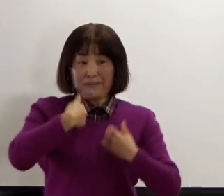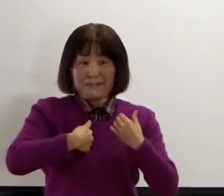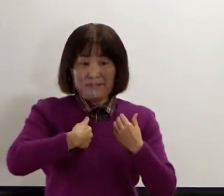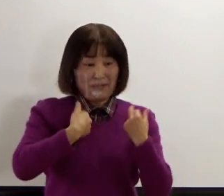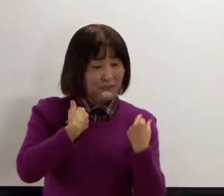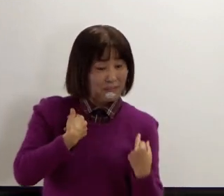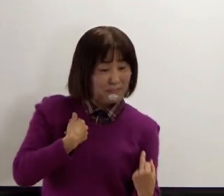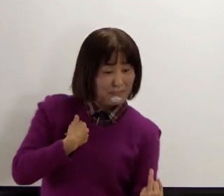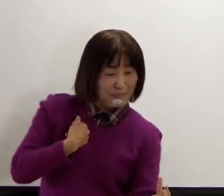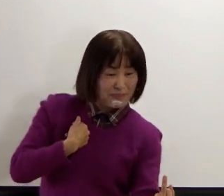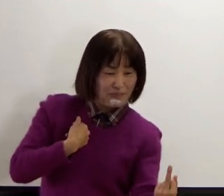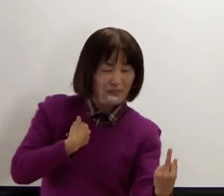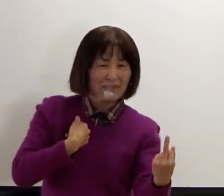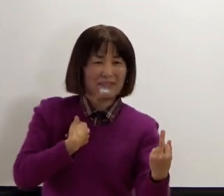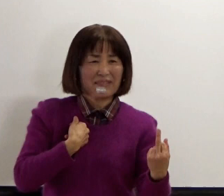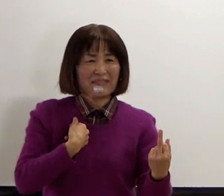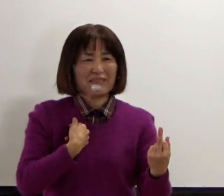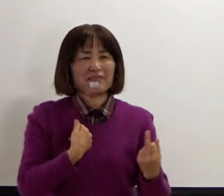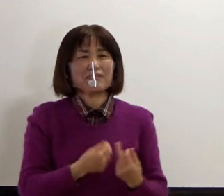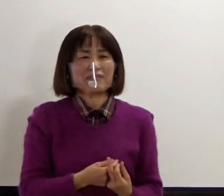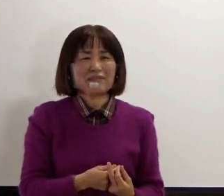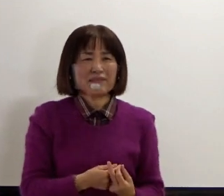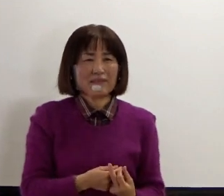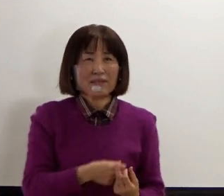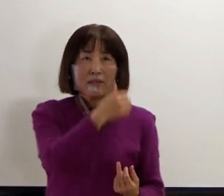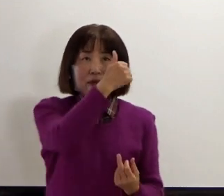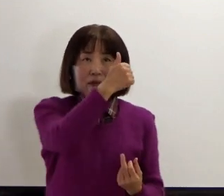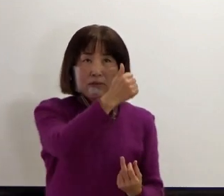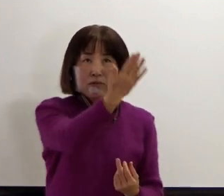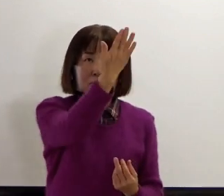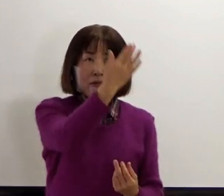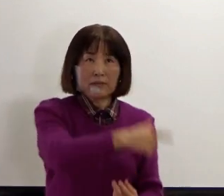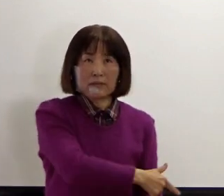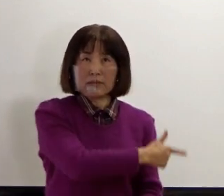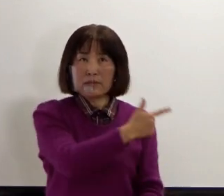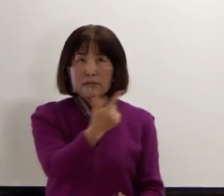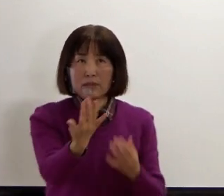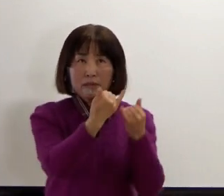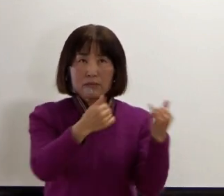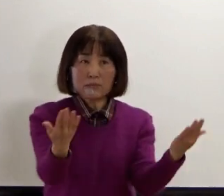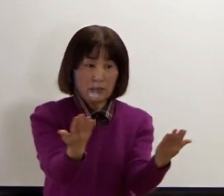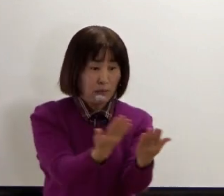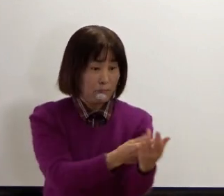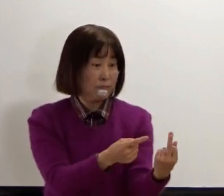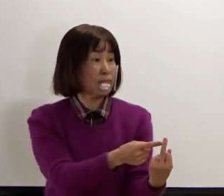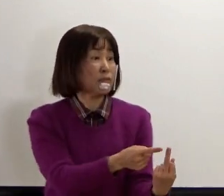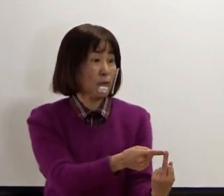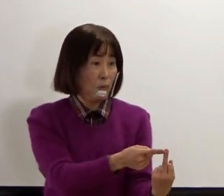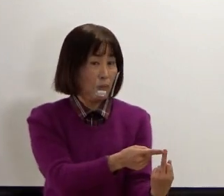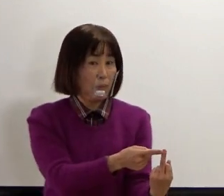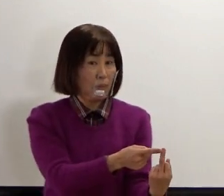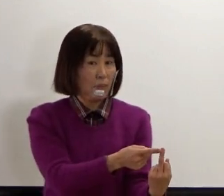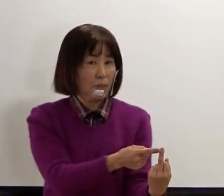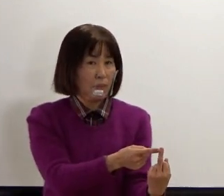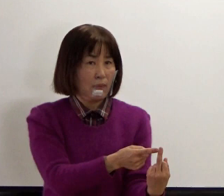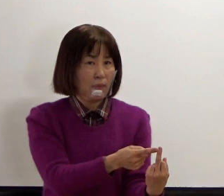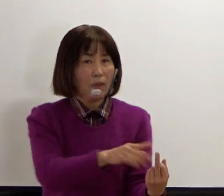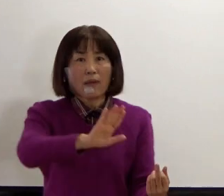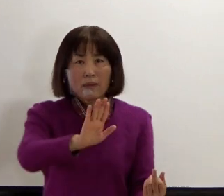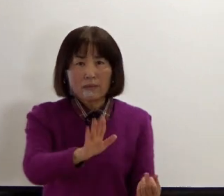で彼は主の御前に偉大な人となると。ただですね、一つ守ってほしいことがあ